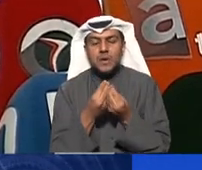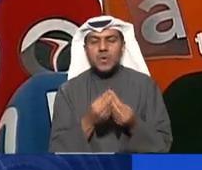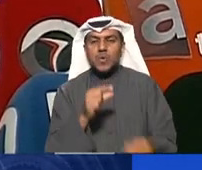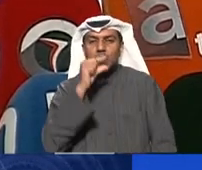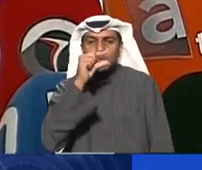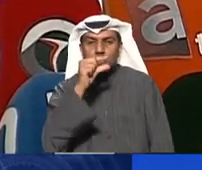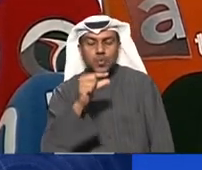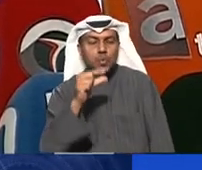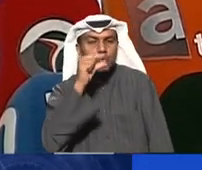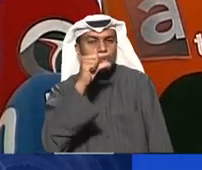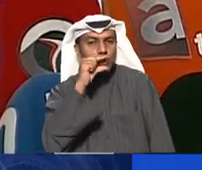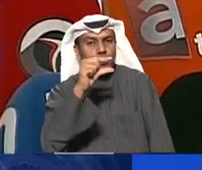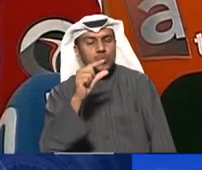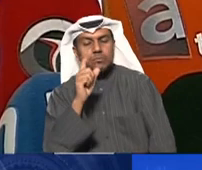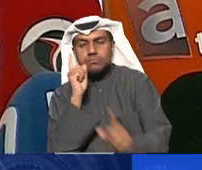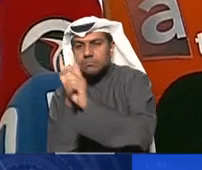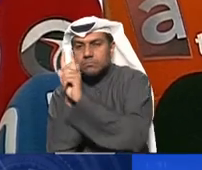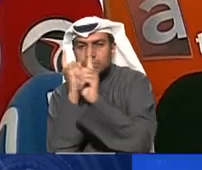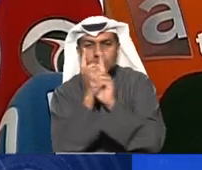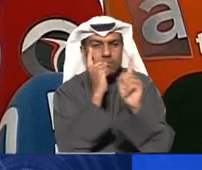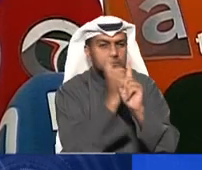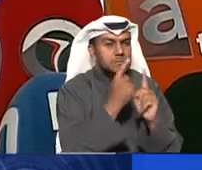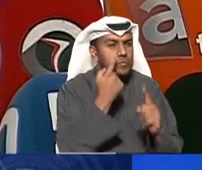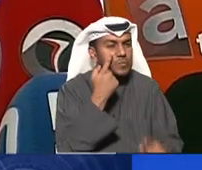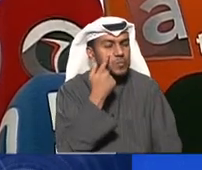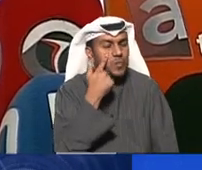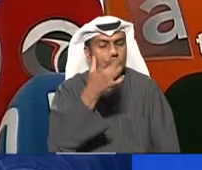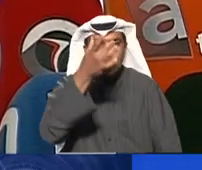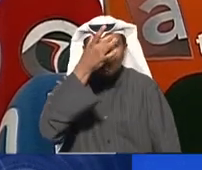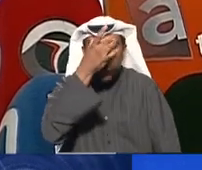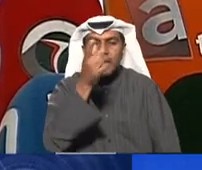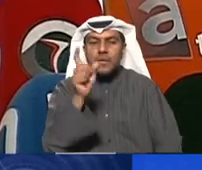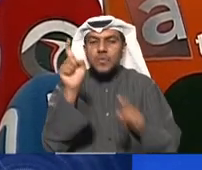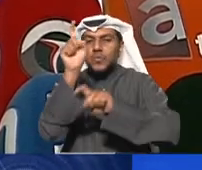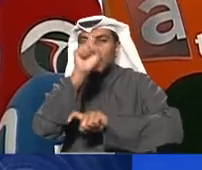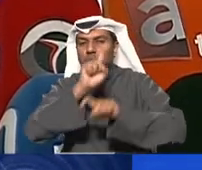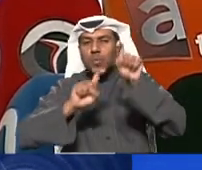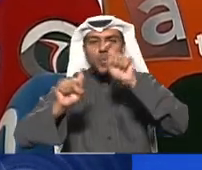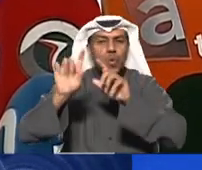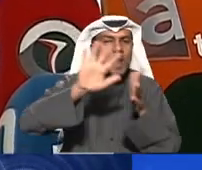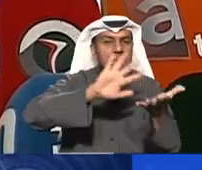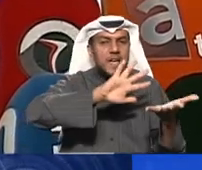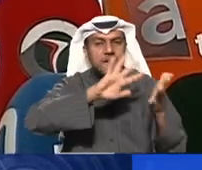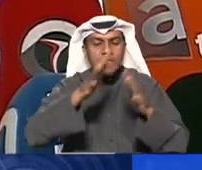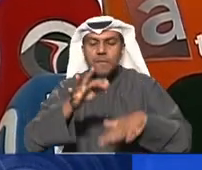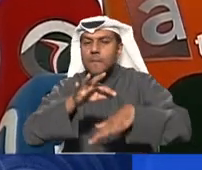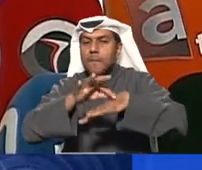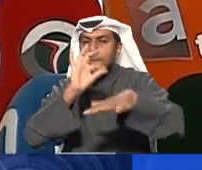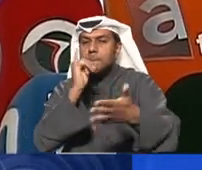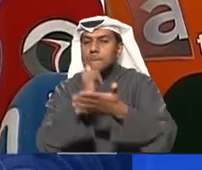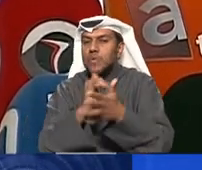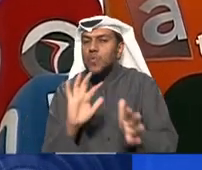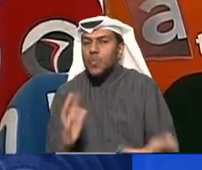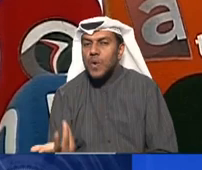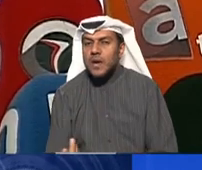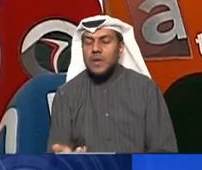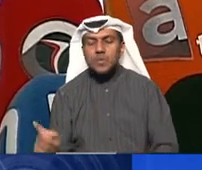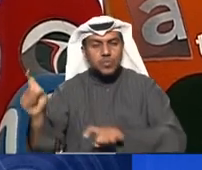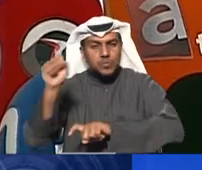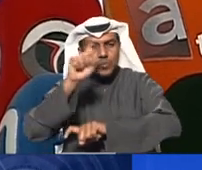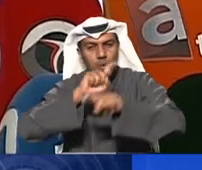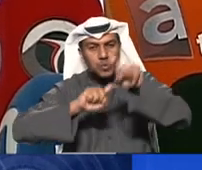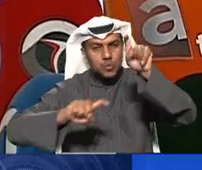المعالج للوقوف على الحالة الصحية للمرضى والتحقق من مصادر العدوى. وقد